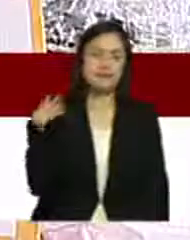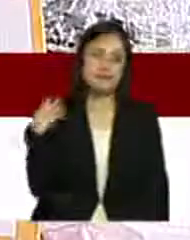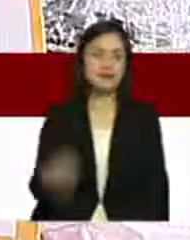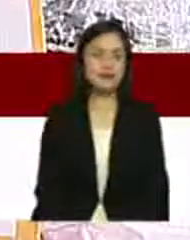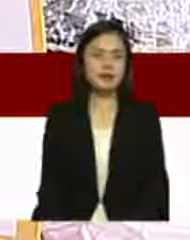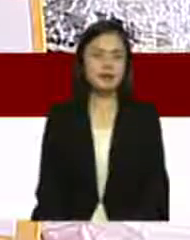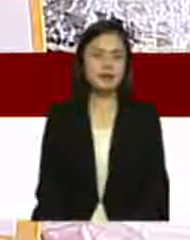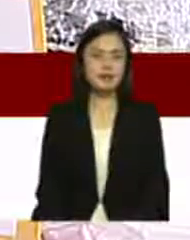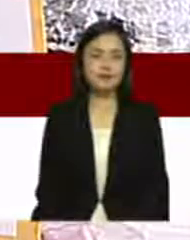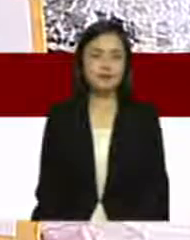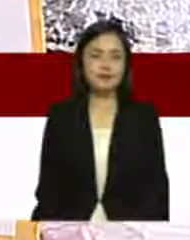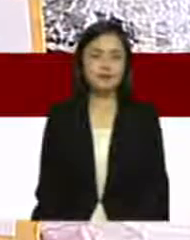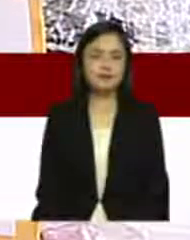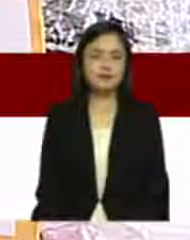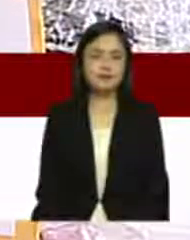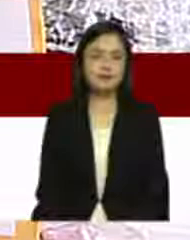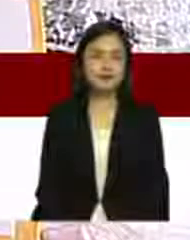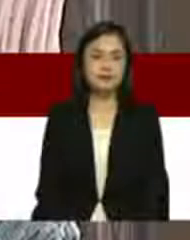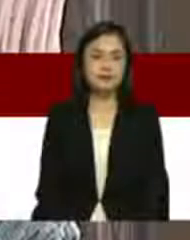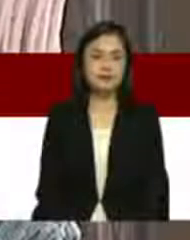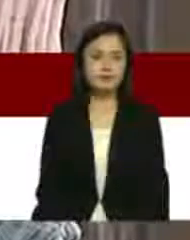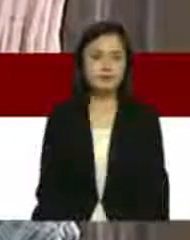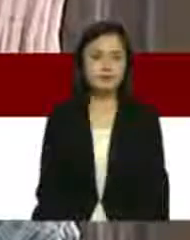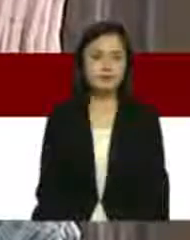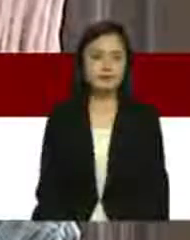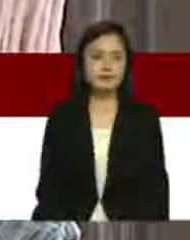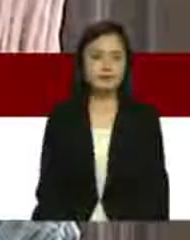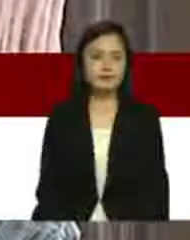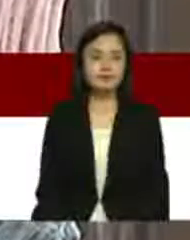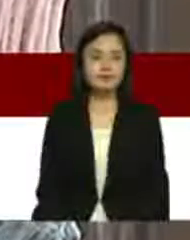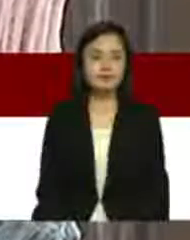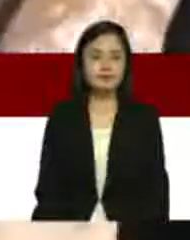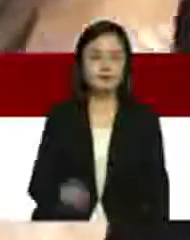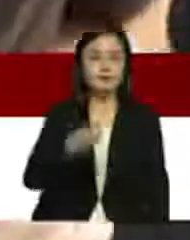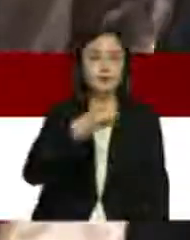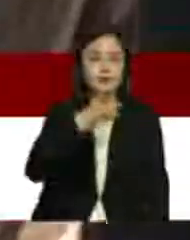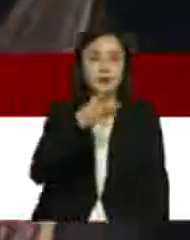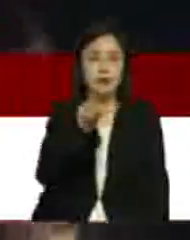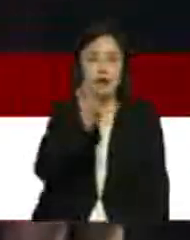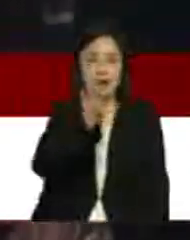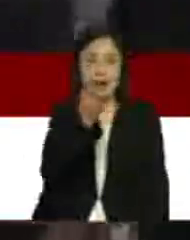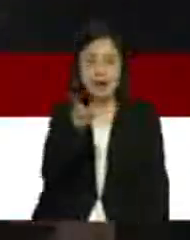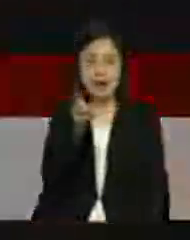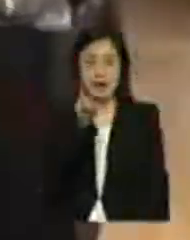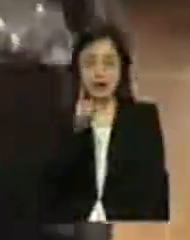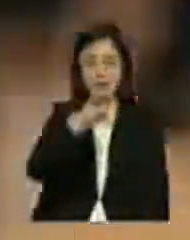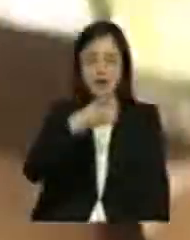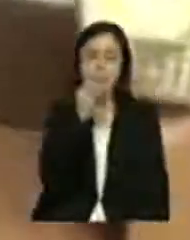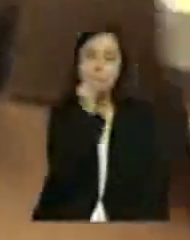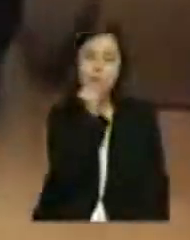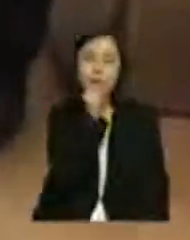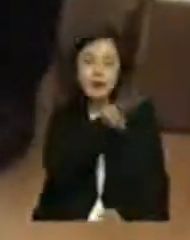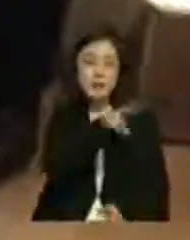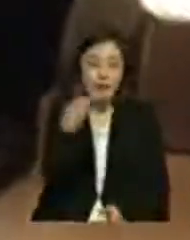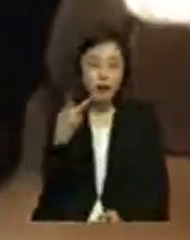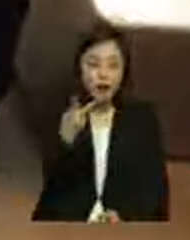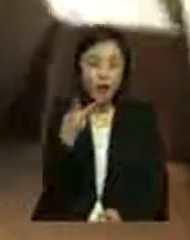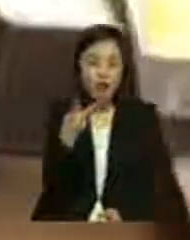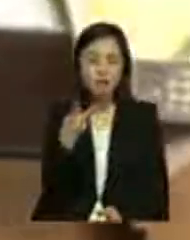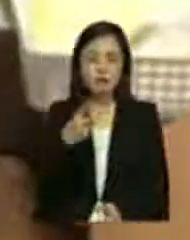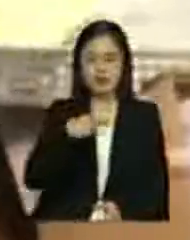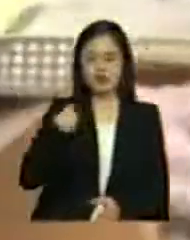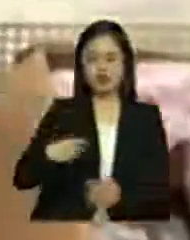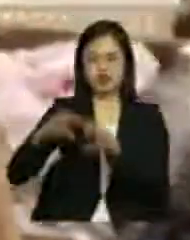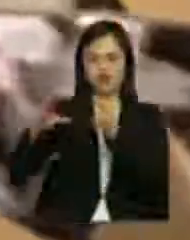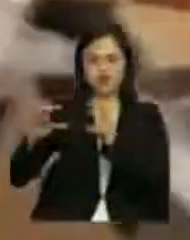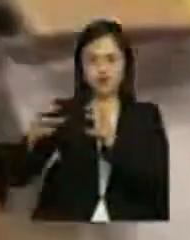중국 이외 지역에도 특별 합동 단속을 실시할 방침입니다. 라벨 가리는 중국이나 인도네시아 등에서 수입한 저가